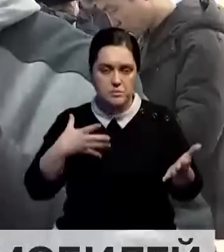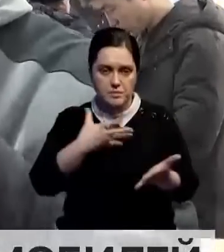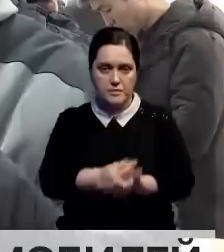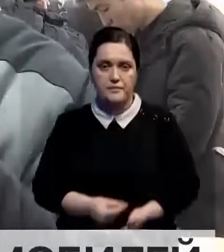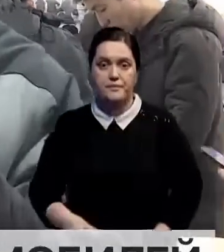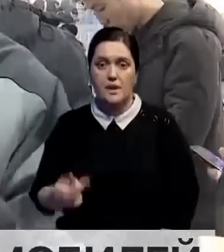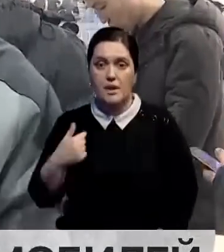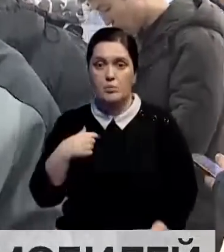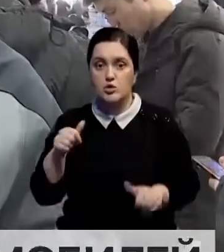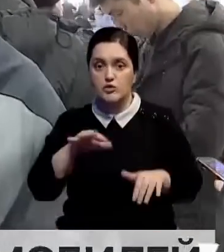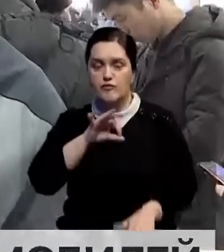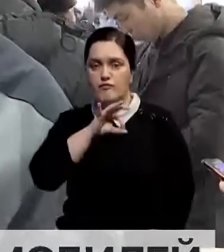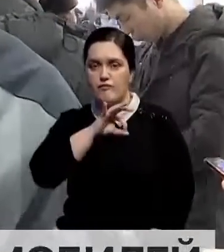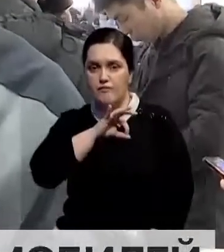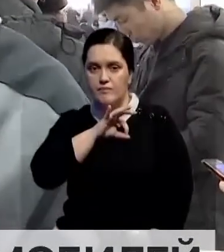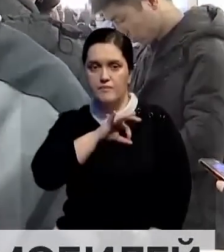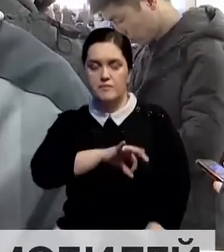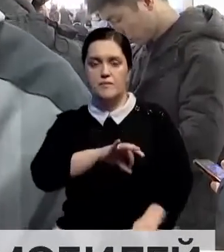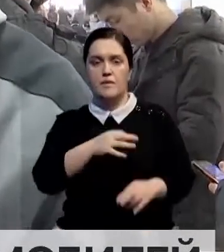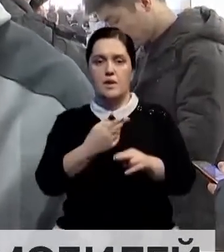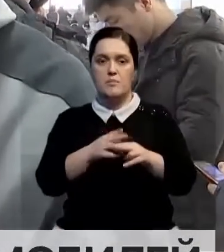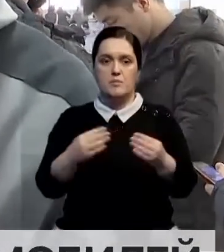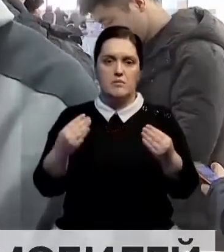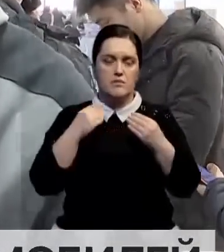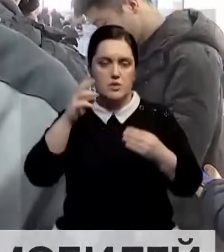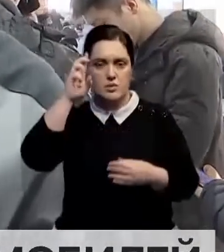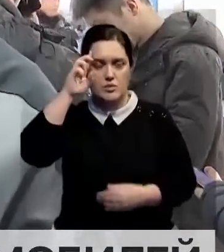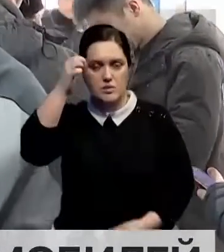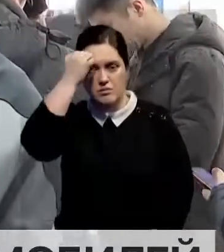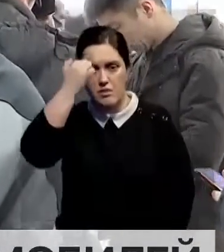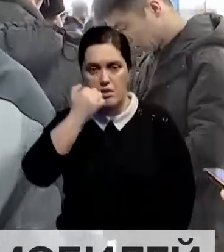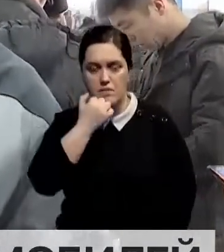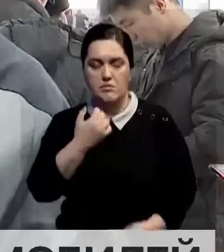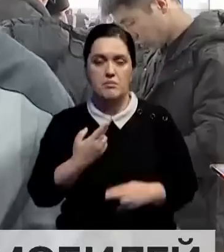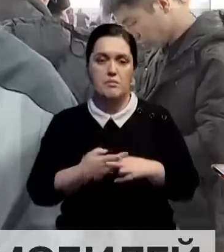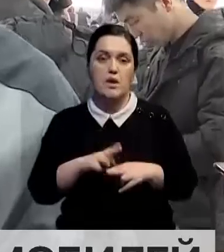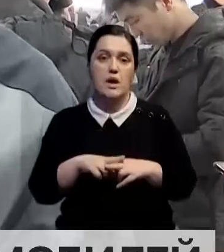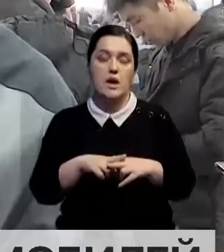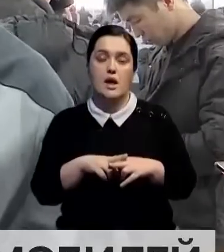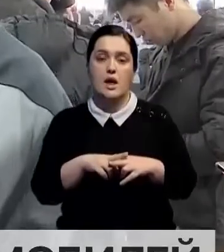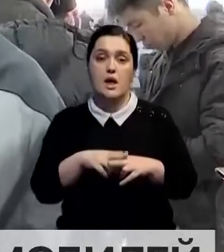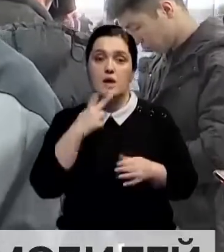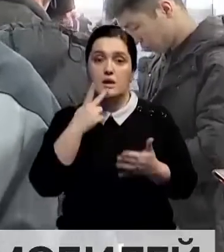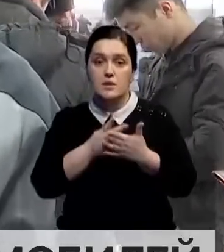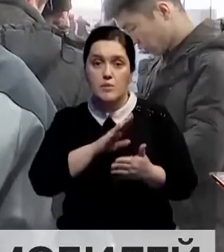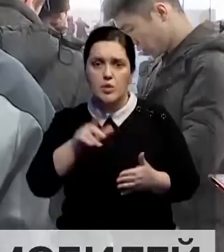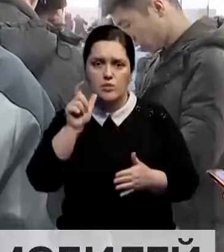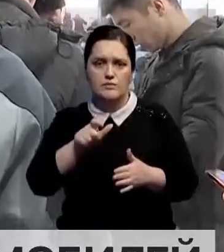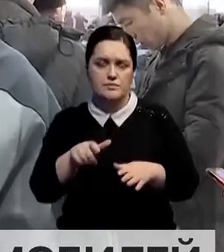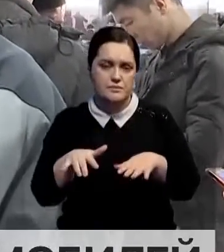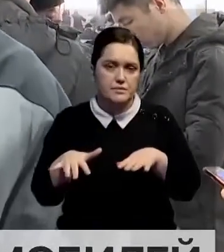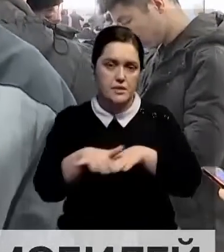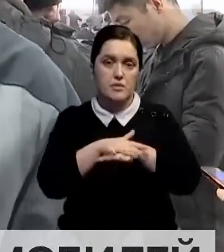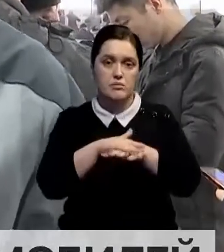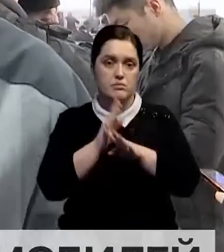Решил воспользоваться уникальной возможностью, которую предоставило нам государство. Это реальная поддержка. Несмотря на то, что людей сегодня много,